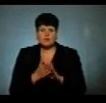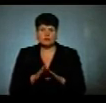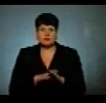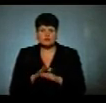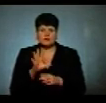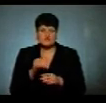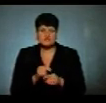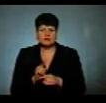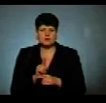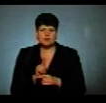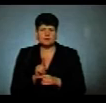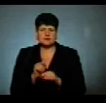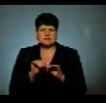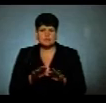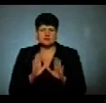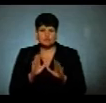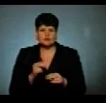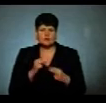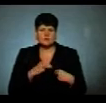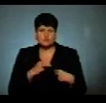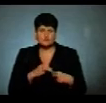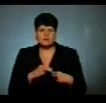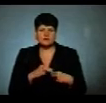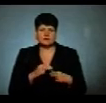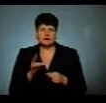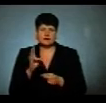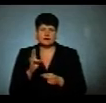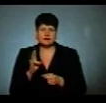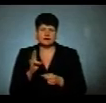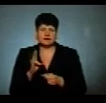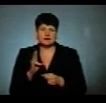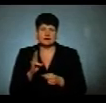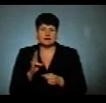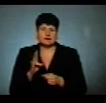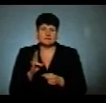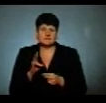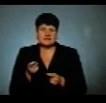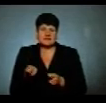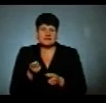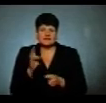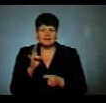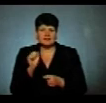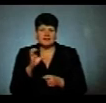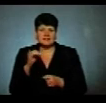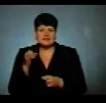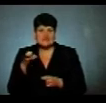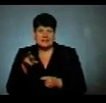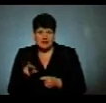норм захисту, чи будуть працювати магазини з насінням, оскільки весна і це питання є актуальним досить?